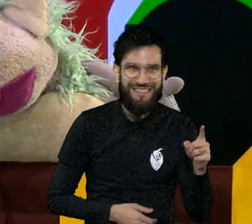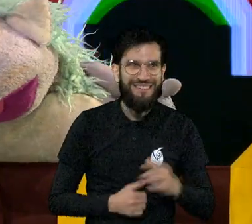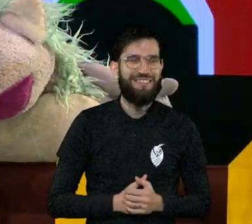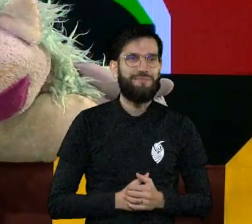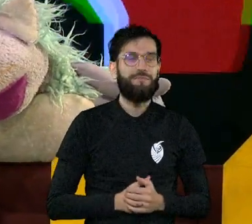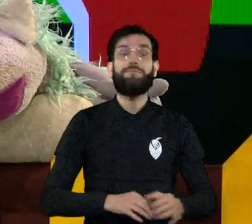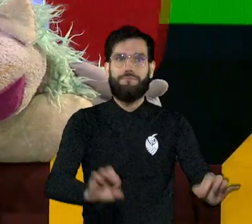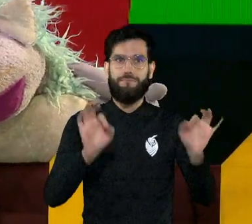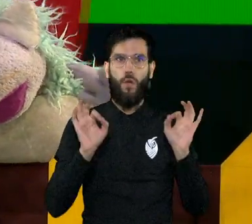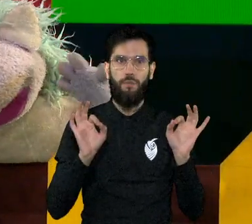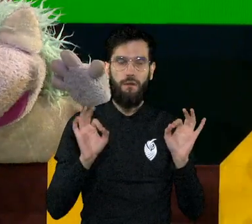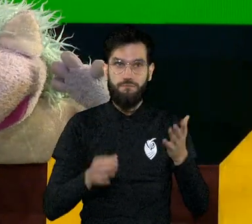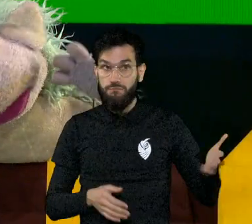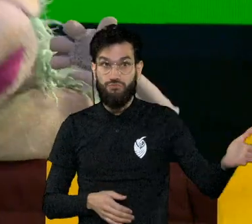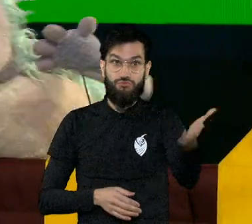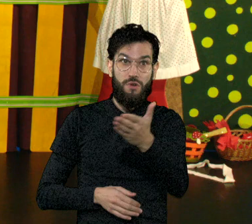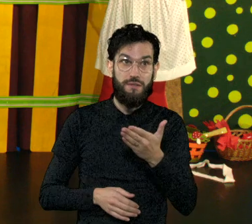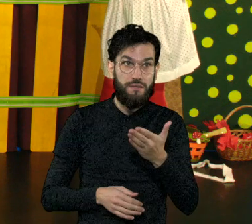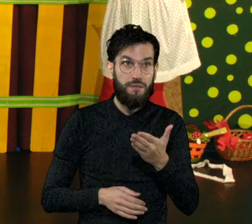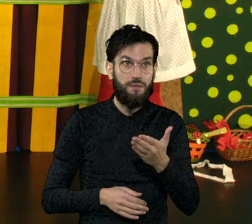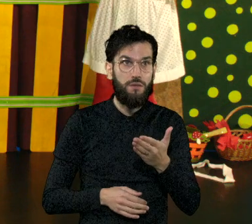No, tak poďme na to, všetci.